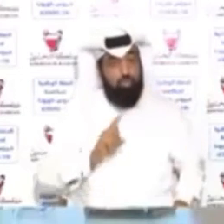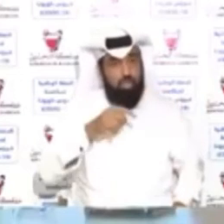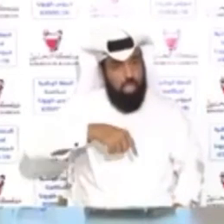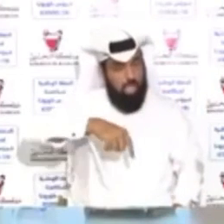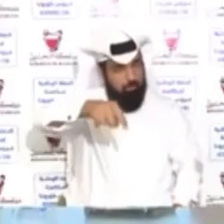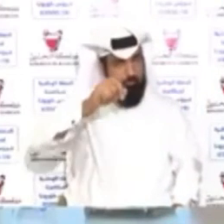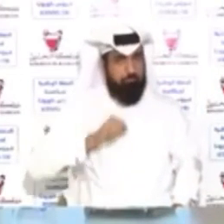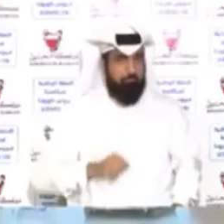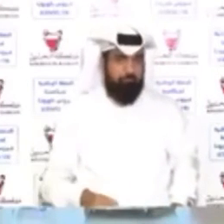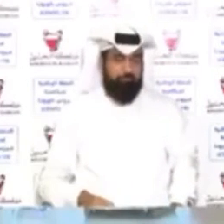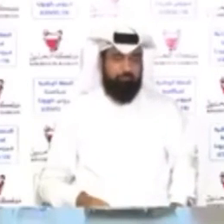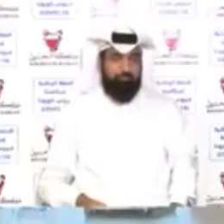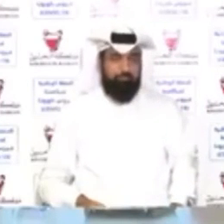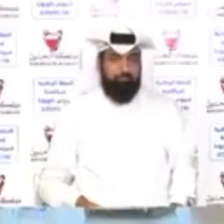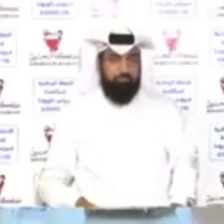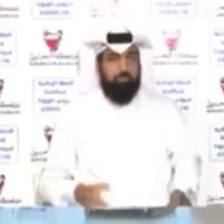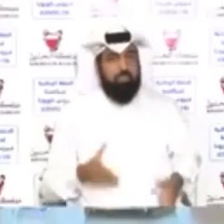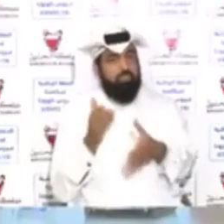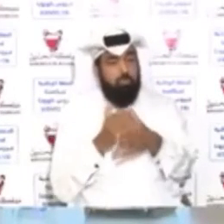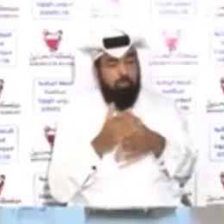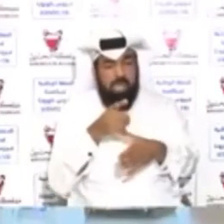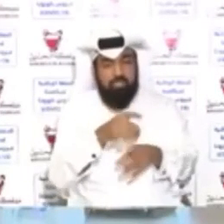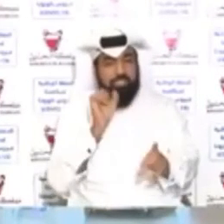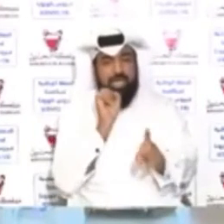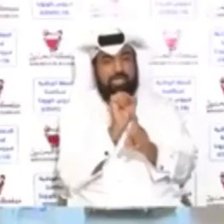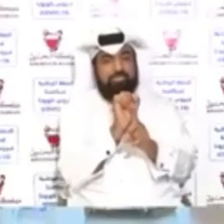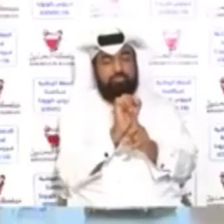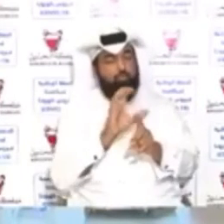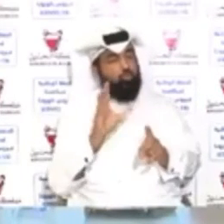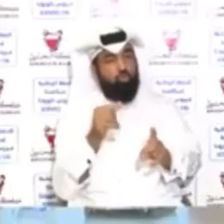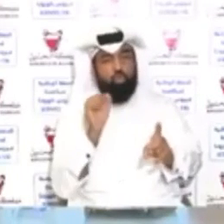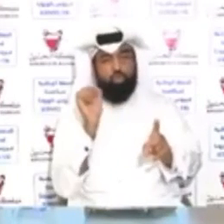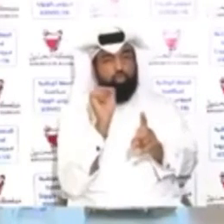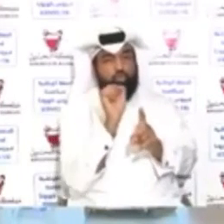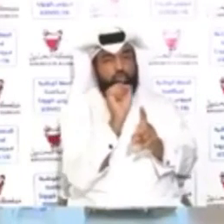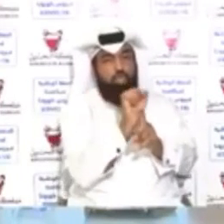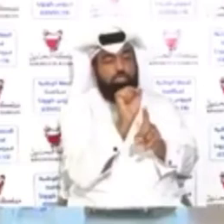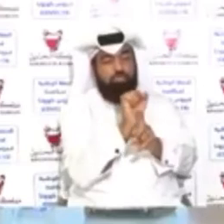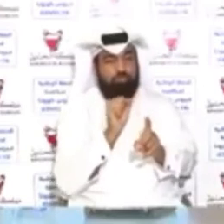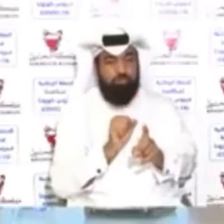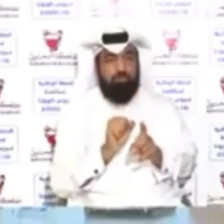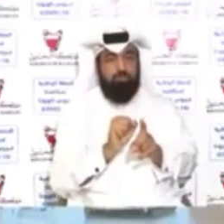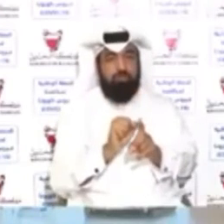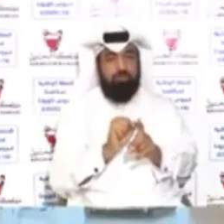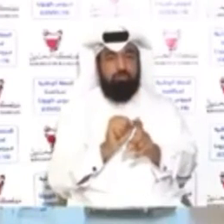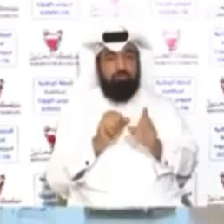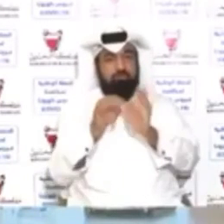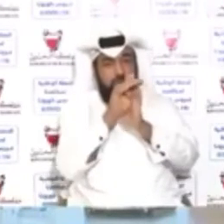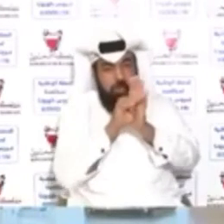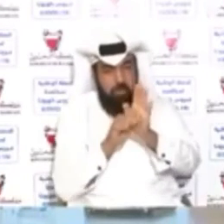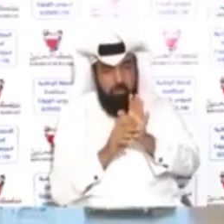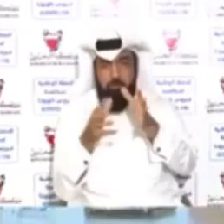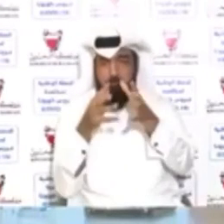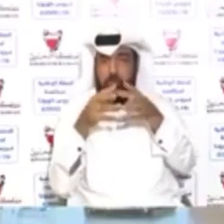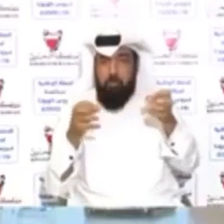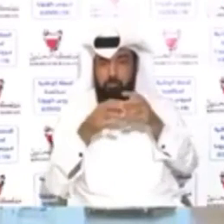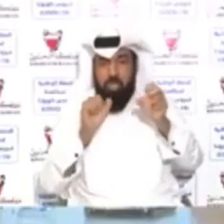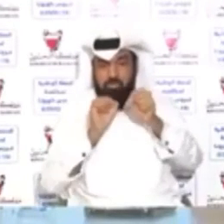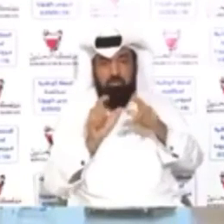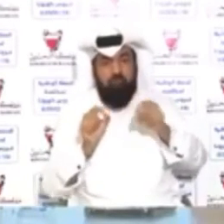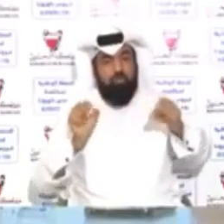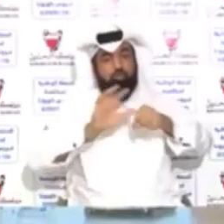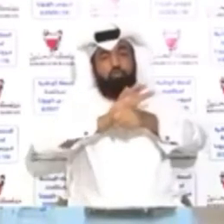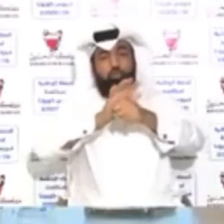لما يعني يتخصص في آخر ما طلع من معلومات مهمة بما يخص فيروس الكورونا.